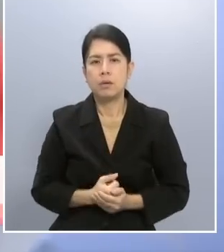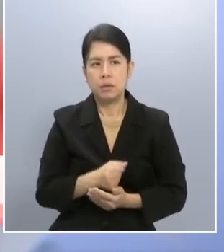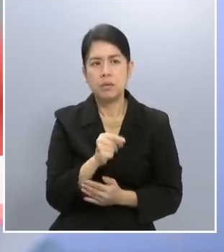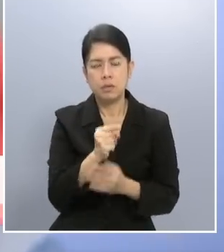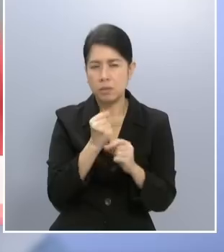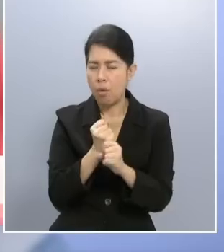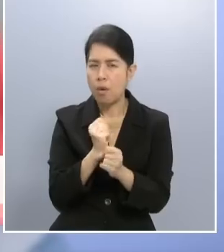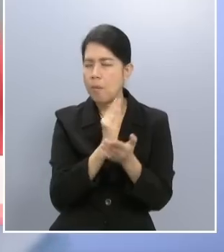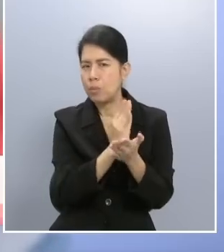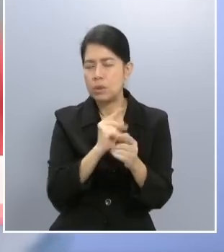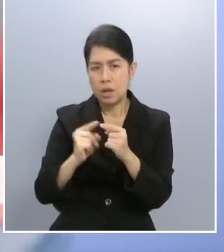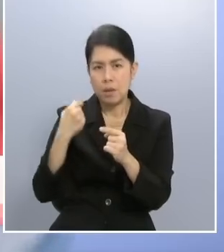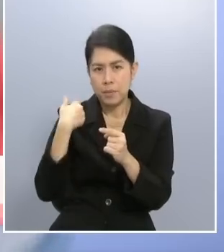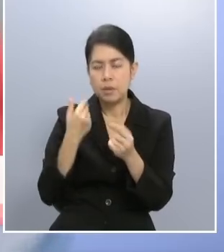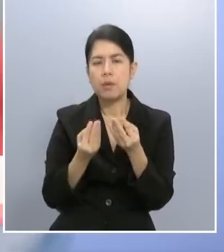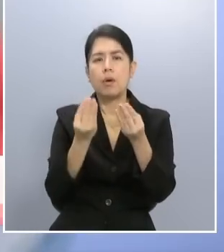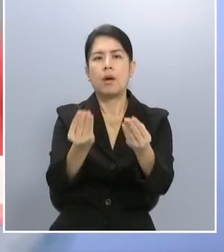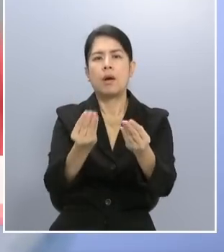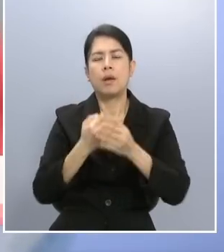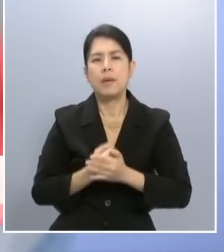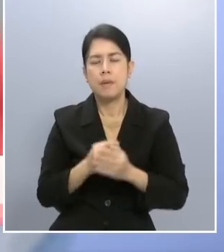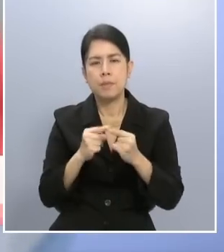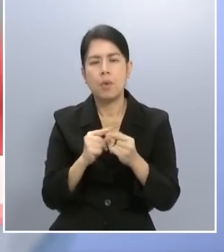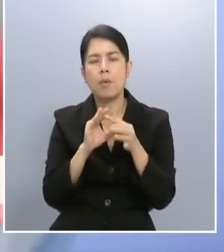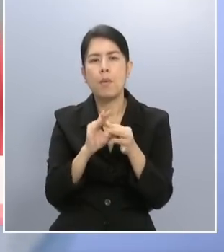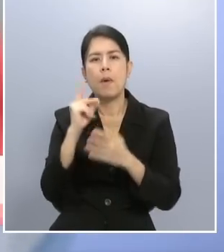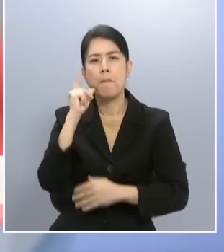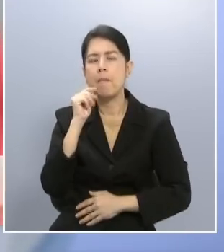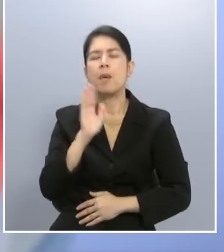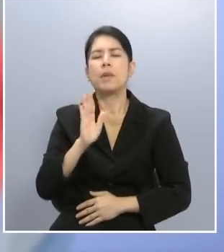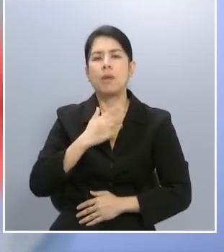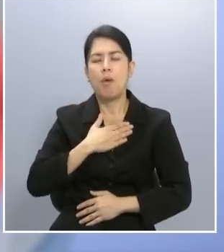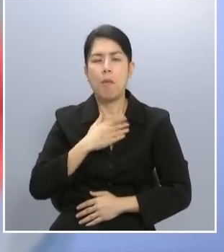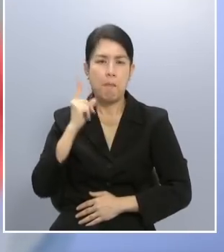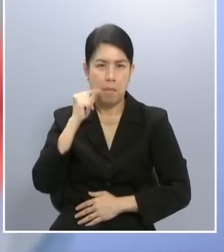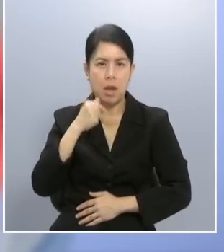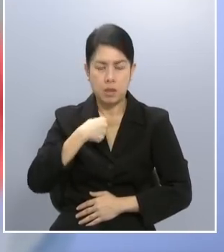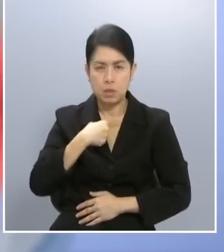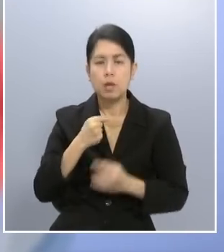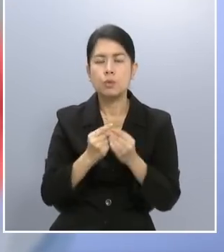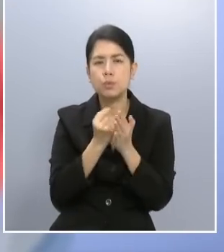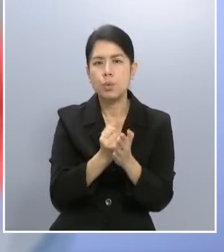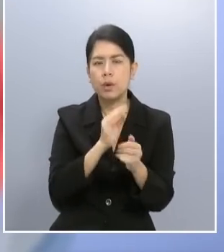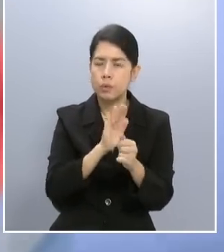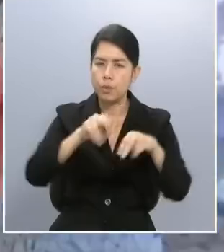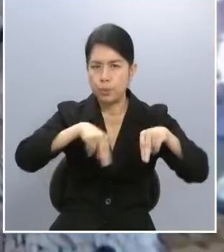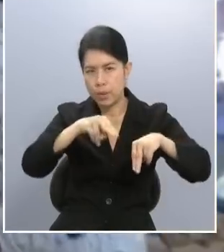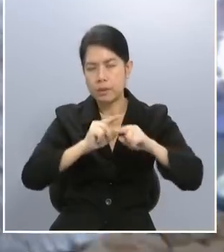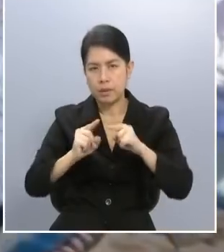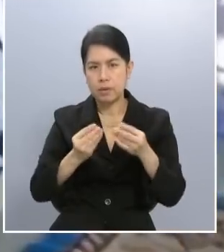สมุดที่ด้านไม่ต้องเป็นห่วงแม่ดอกแม่จะทำอยู่งานนี้มีแต่จะดูแลเองลูกไปดีเท่านั้นลูกค้า